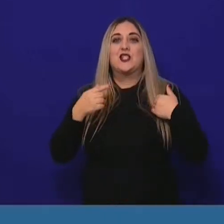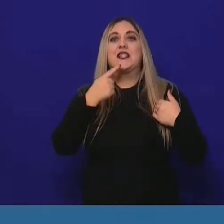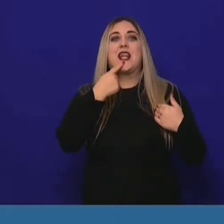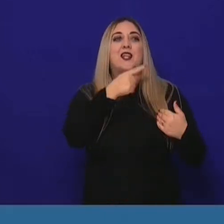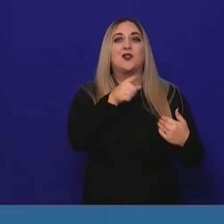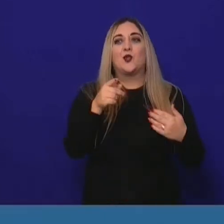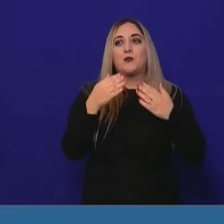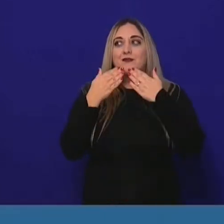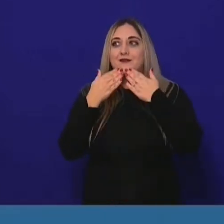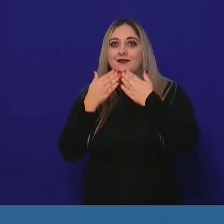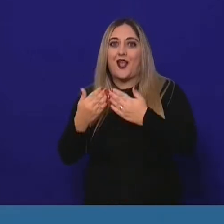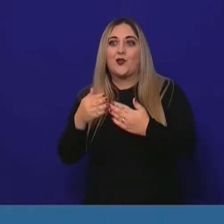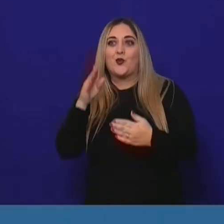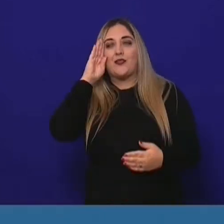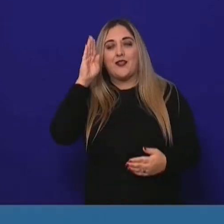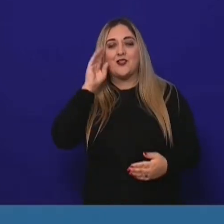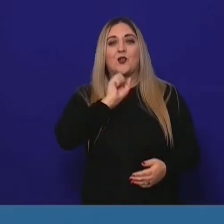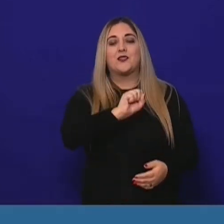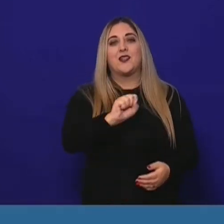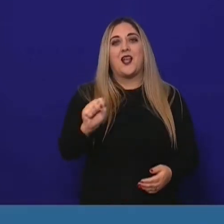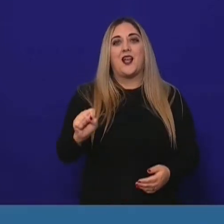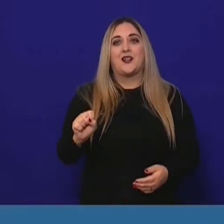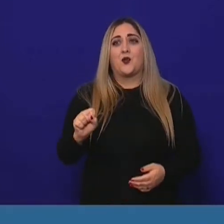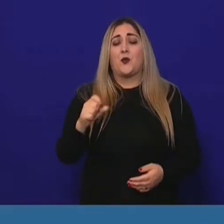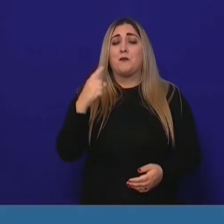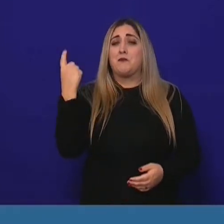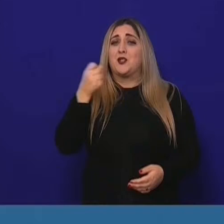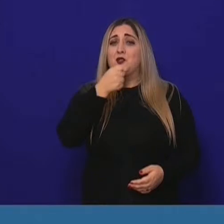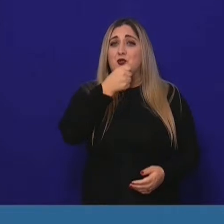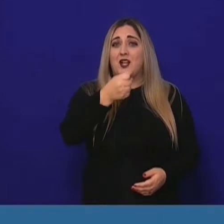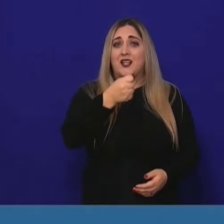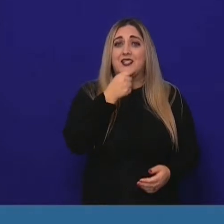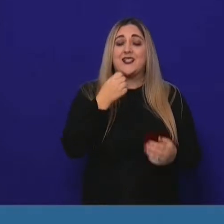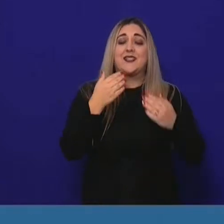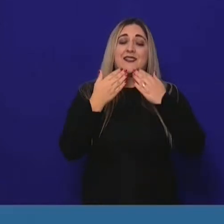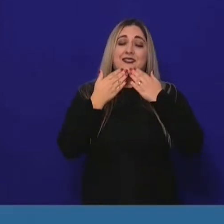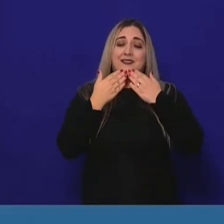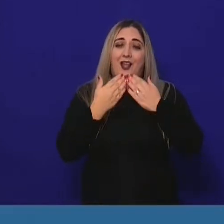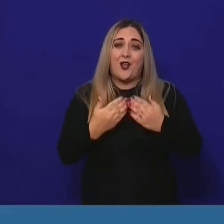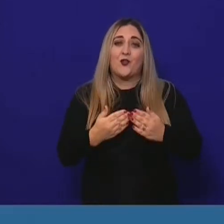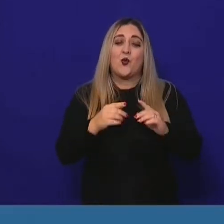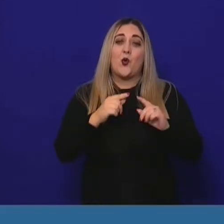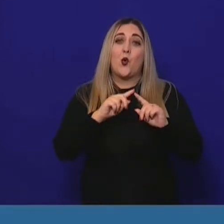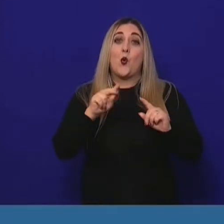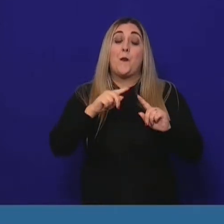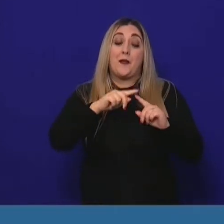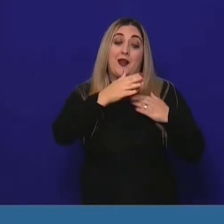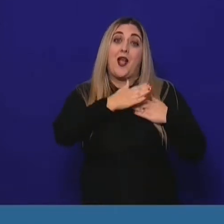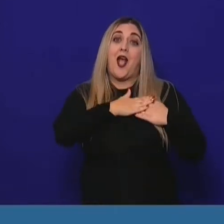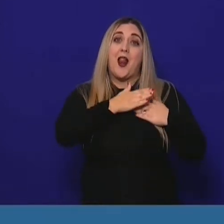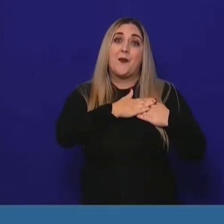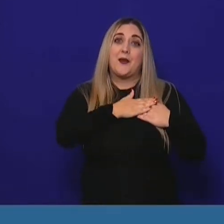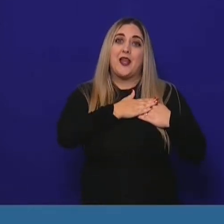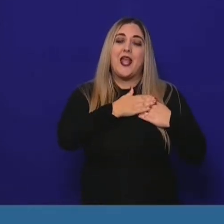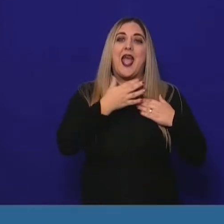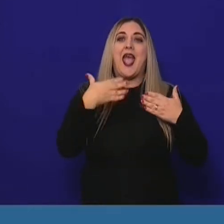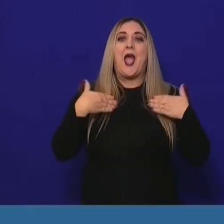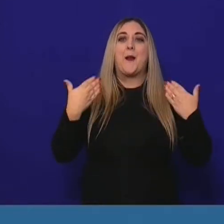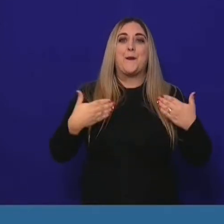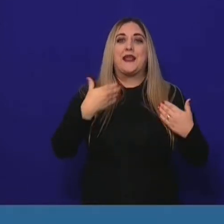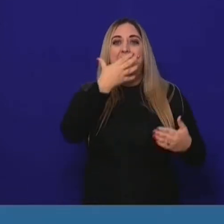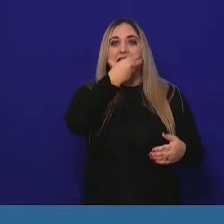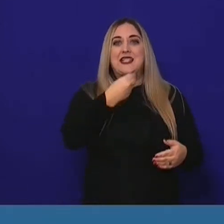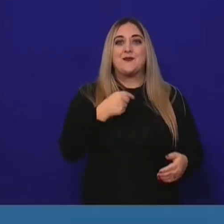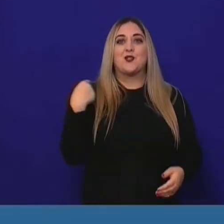nirringrazzja lil kulħadd tal-attenzjoni tagħkom, lill-ġurnalisti. Nixtieq ukoll nawgura minn qalbi l-miliet it-tajjeb